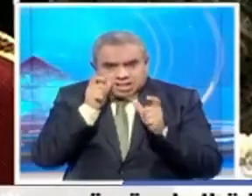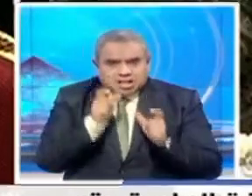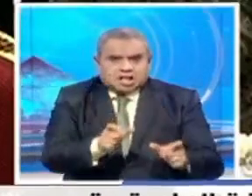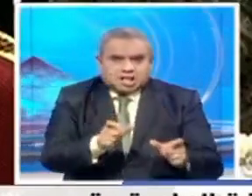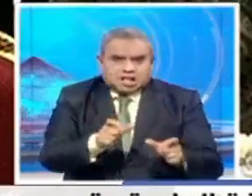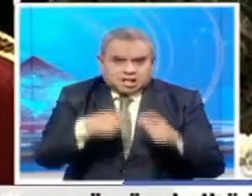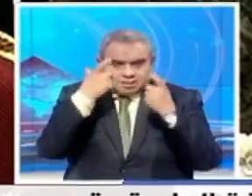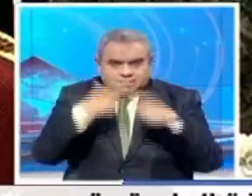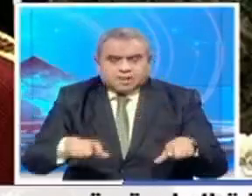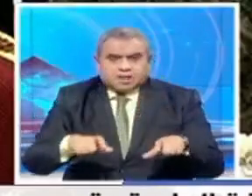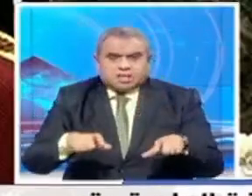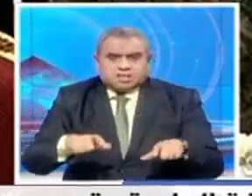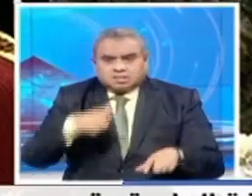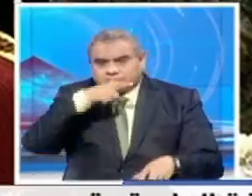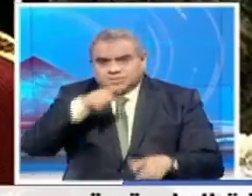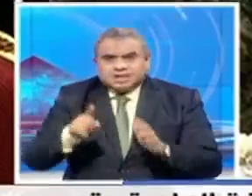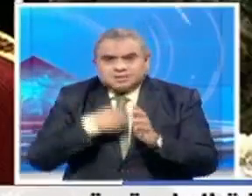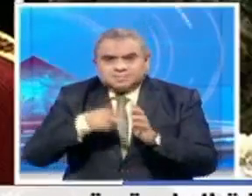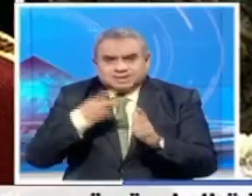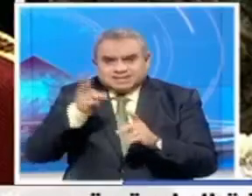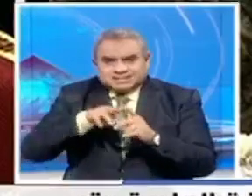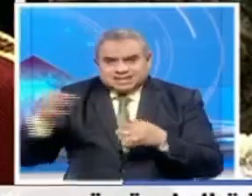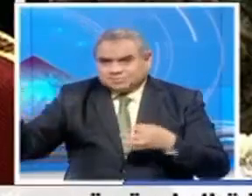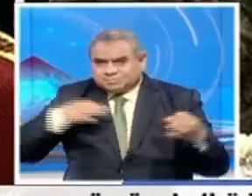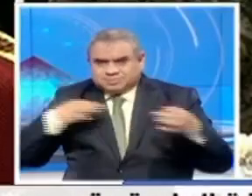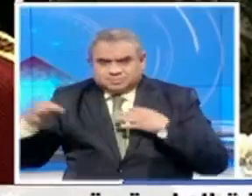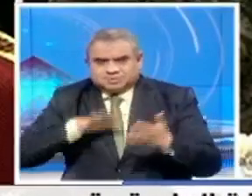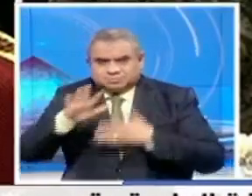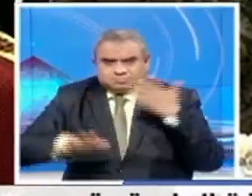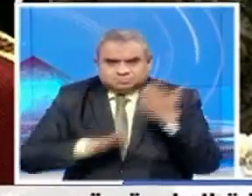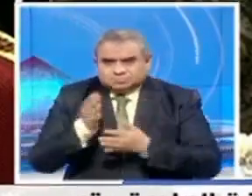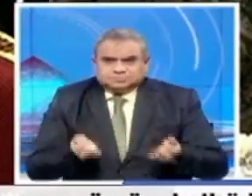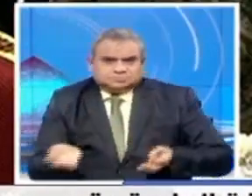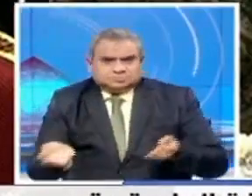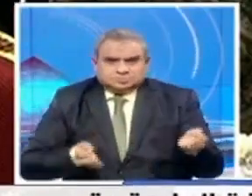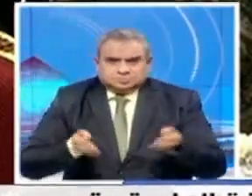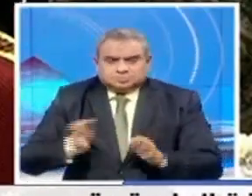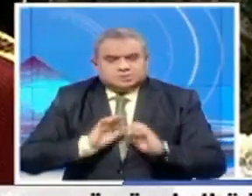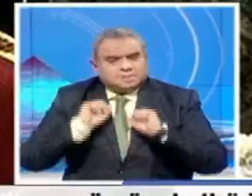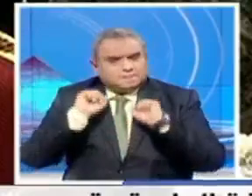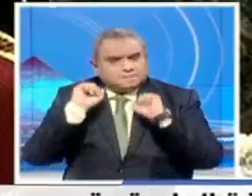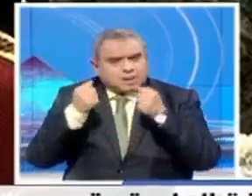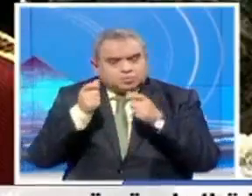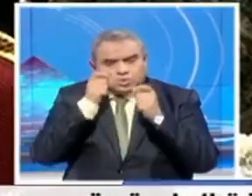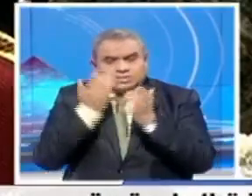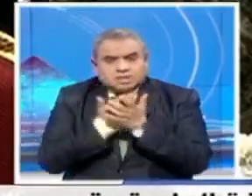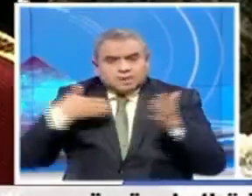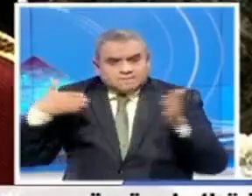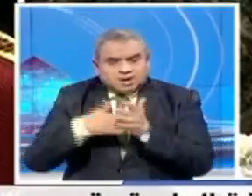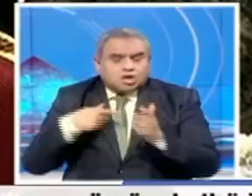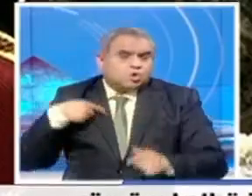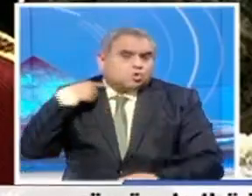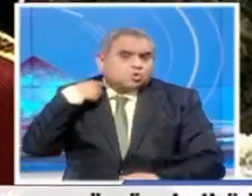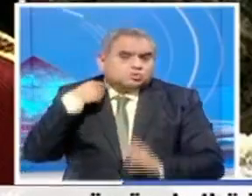ديت، وأن الكلام ده ما يتكررش فينا تاني، والخراب اللي كان ممكن مصر تشوفه